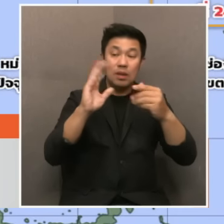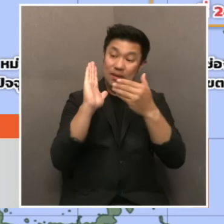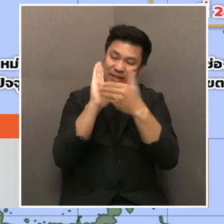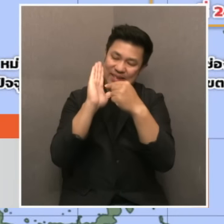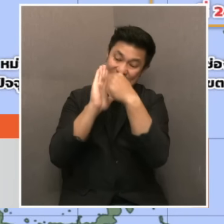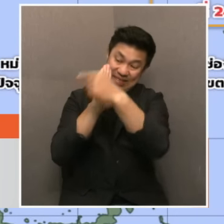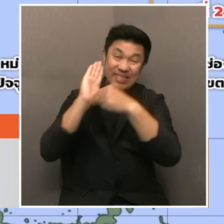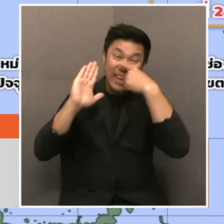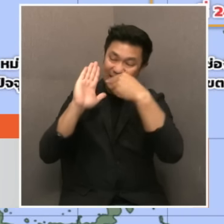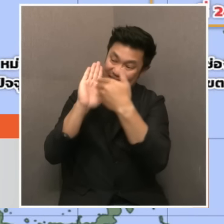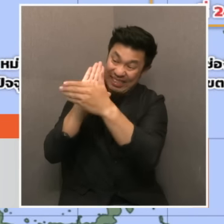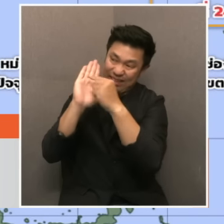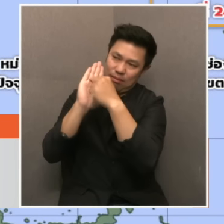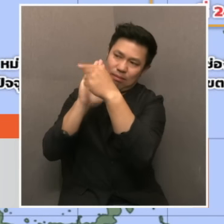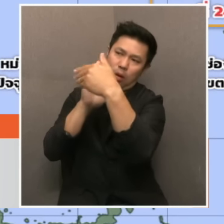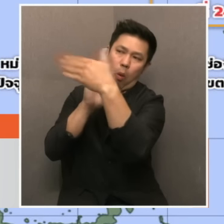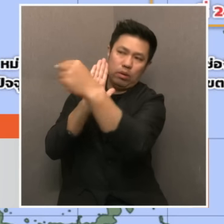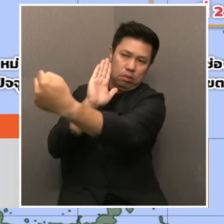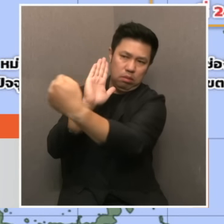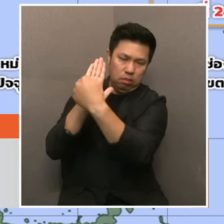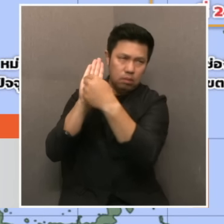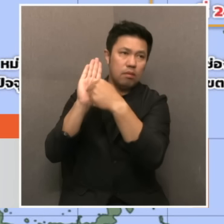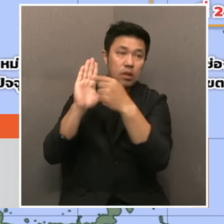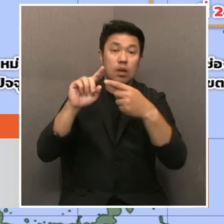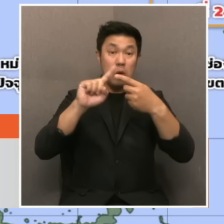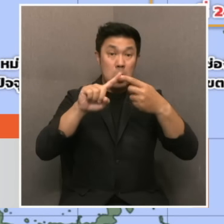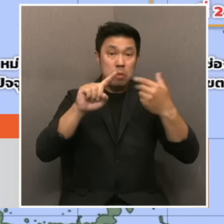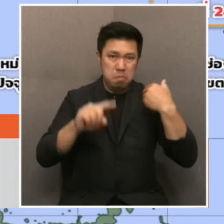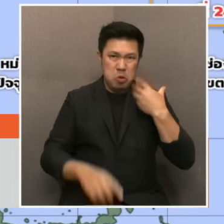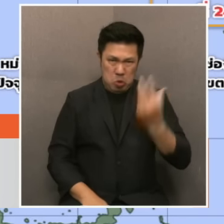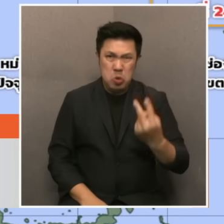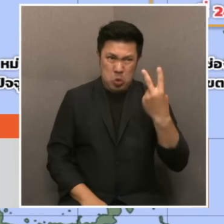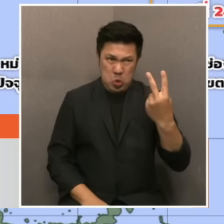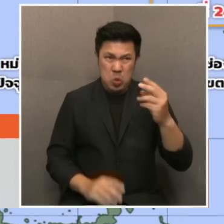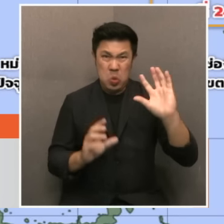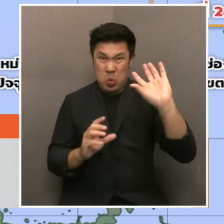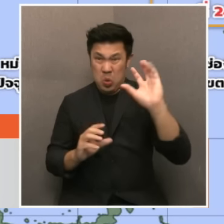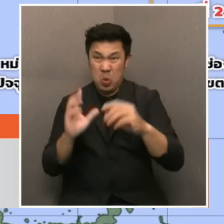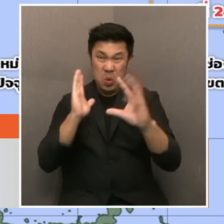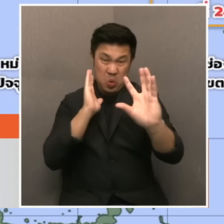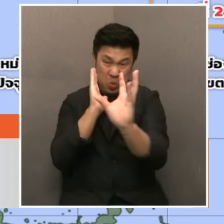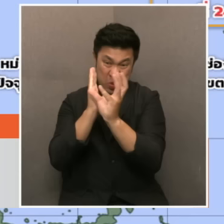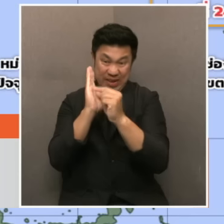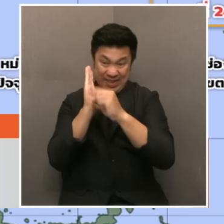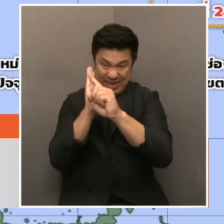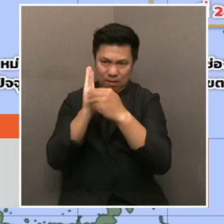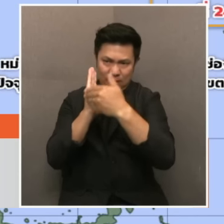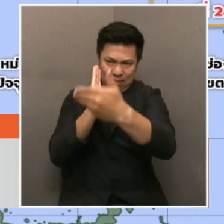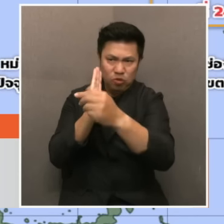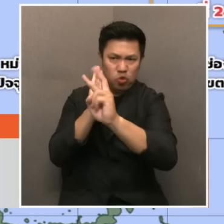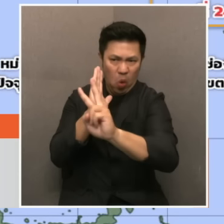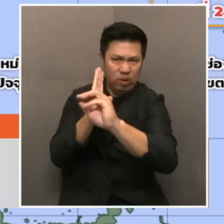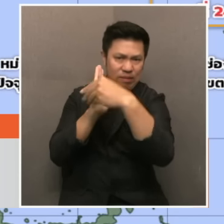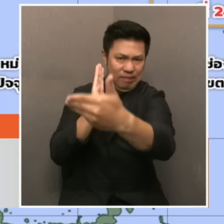เฉีงเหนือของประเทศไยและจะมีพยุอีก 2 ลูกค่ะที่ตามใต้ฝุนหยิส่งมาในมหาสมุ Pacific